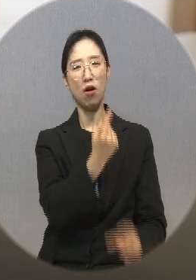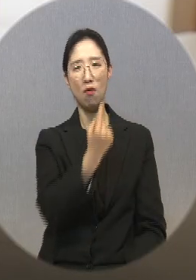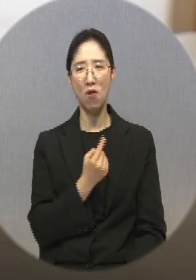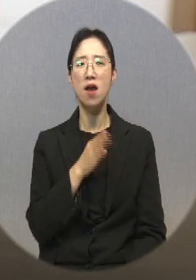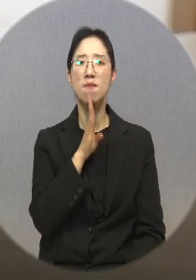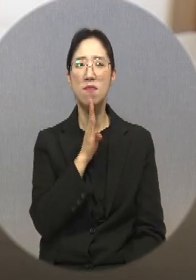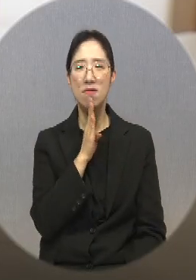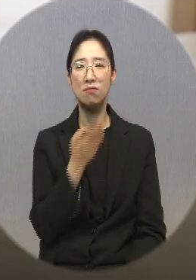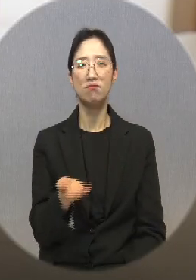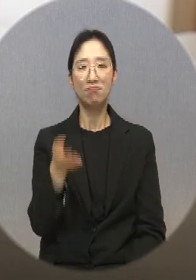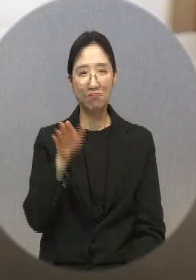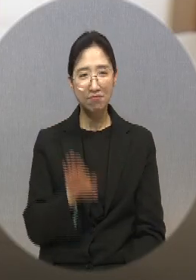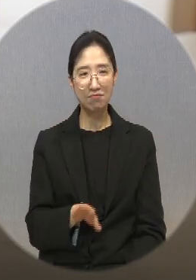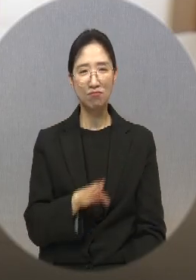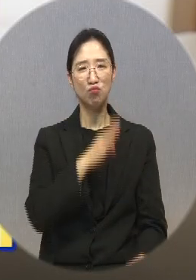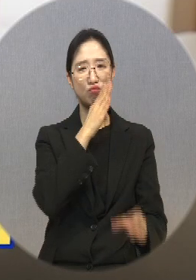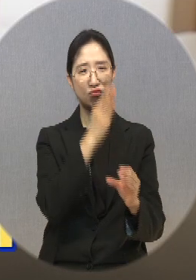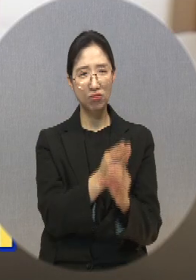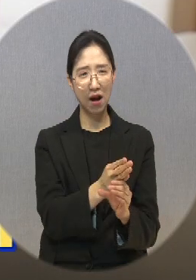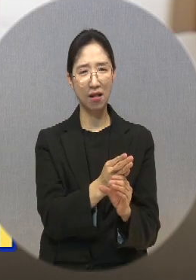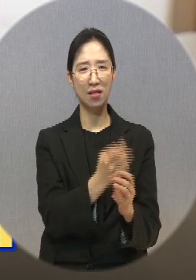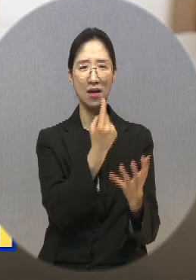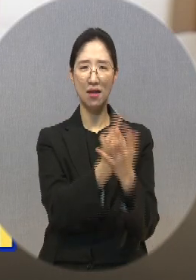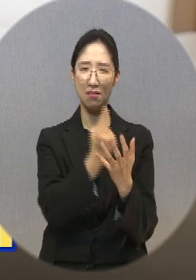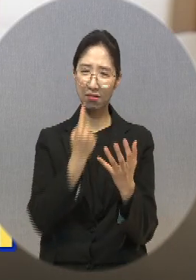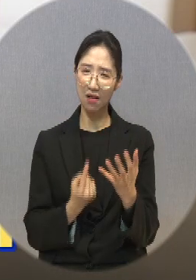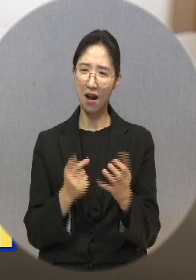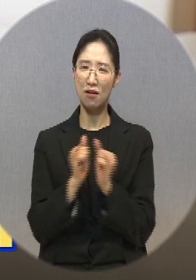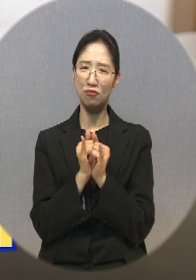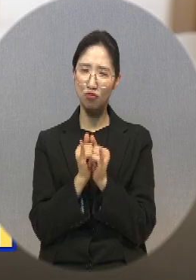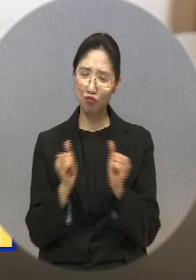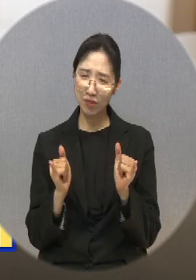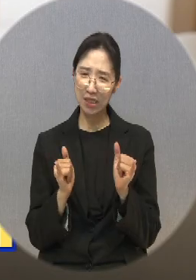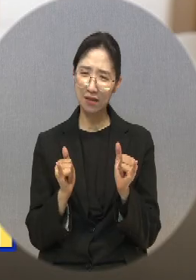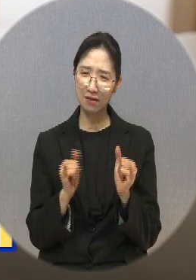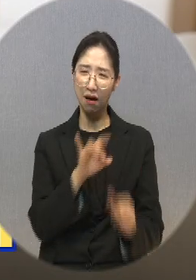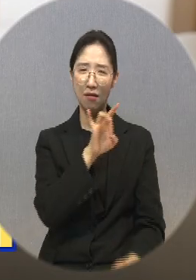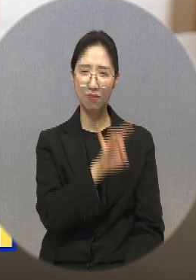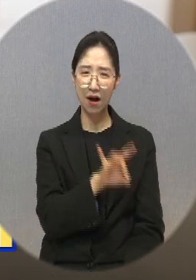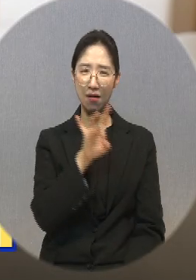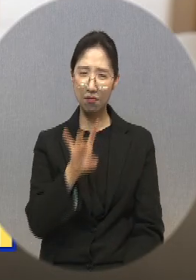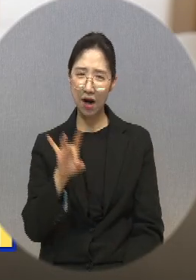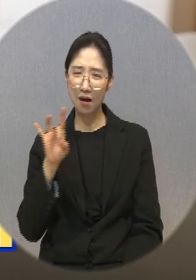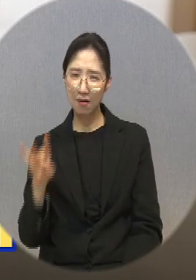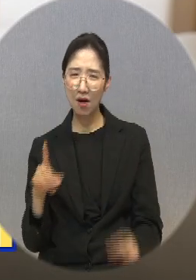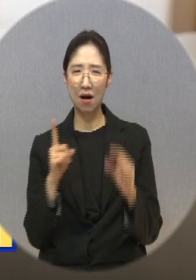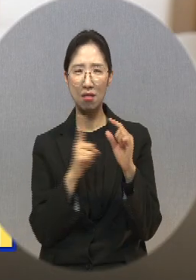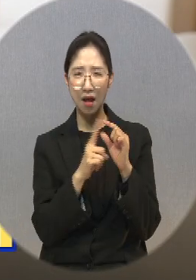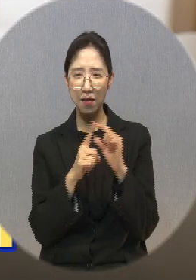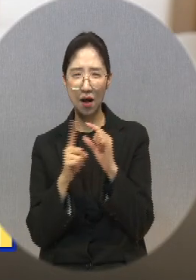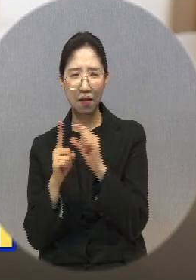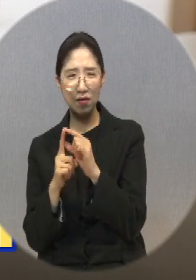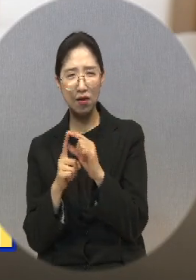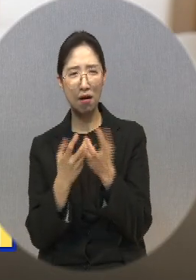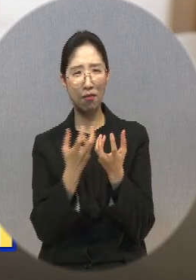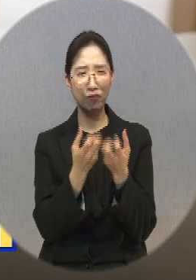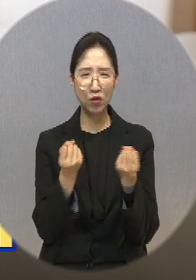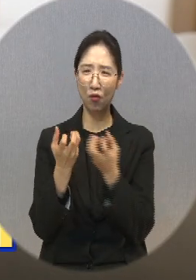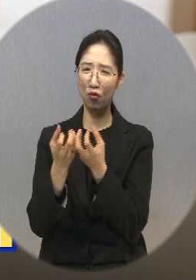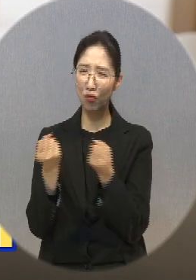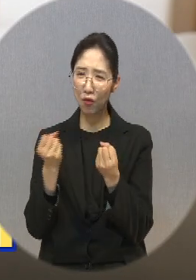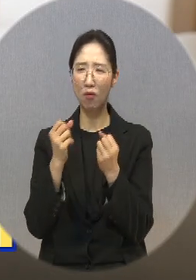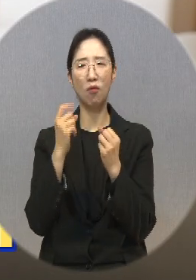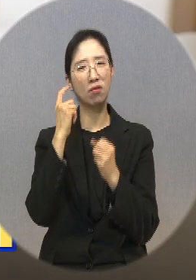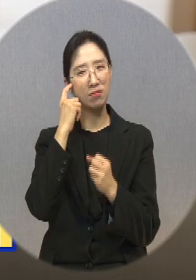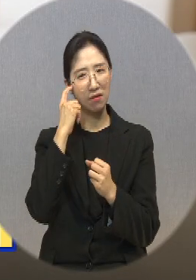것은 맞지만 북한 이탈 주민? 이 용어 단어를 좀 뜯어서 생각해